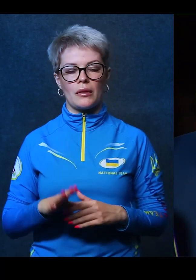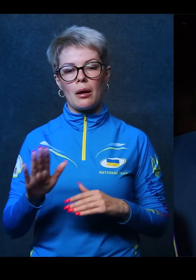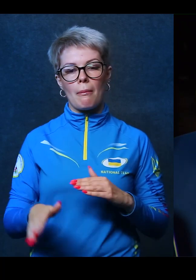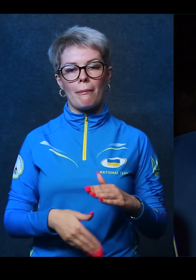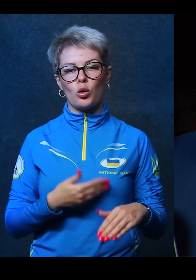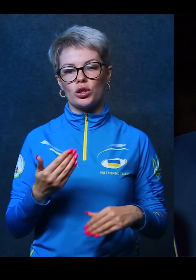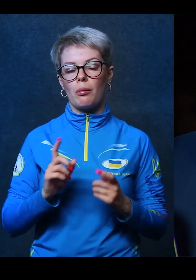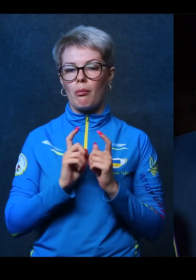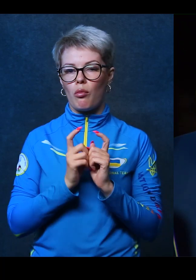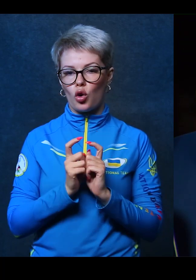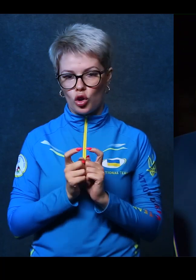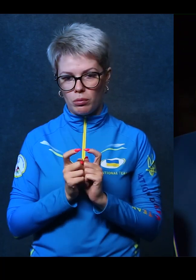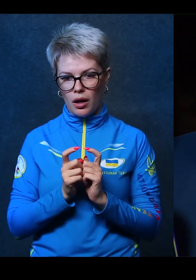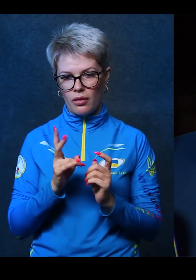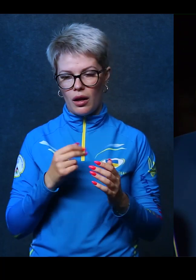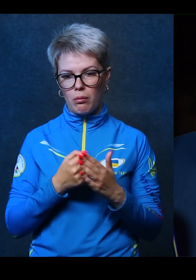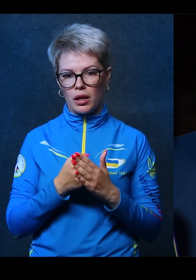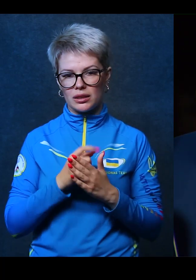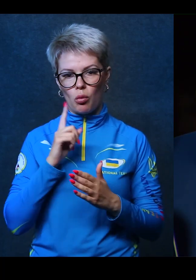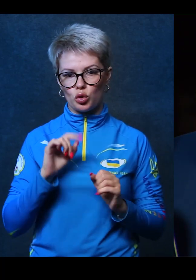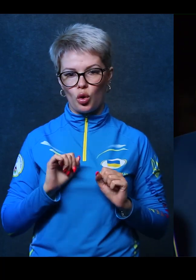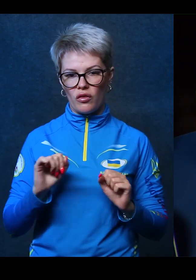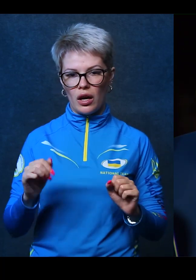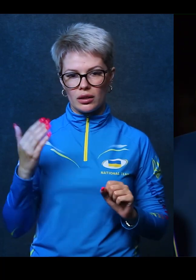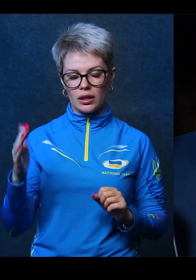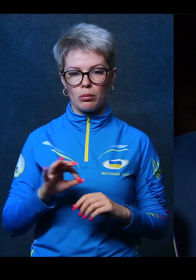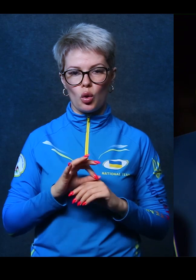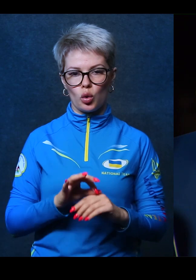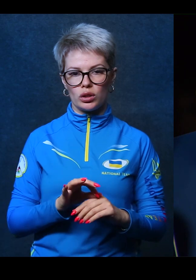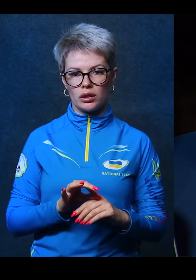Потім боротьба. На базі «Молодої гвардії»